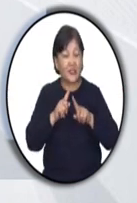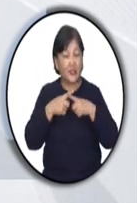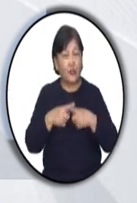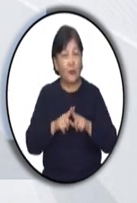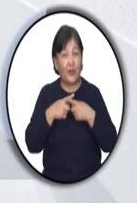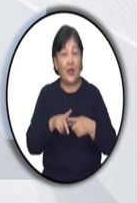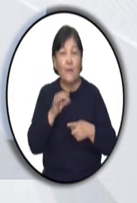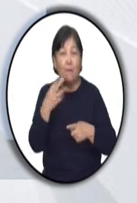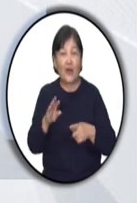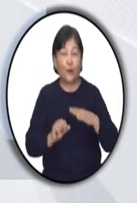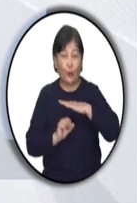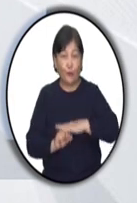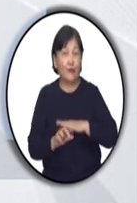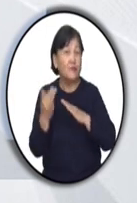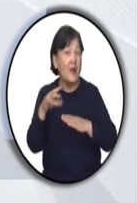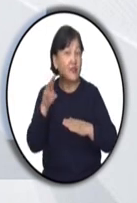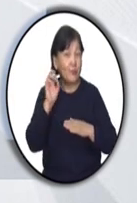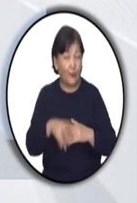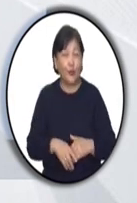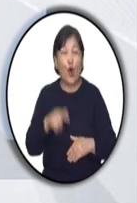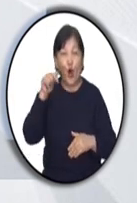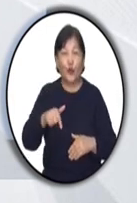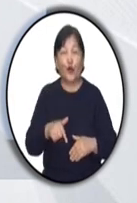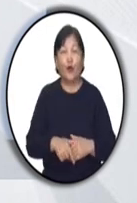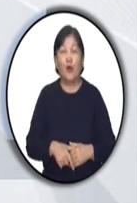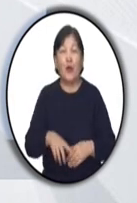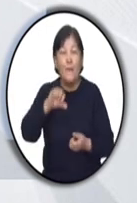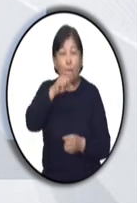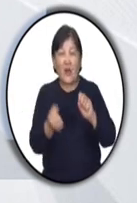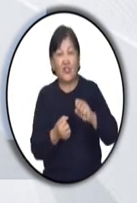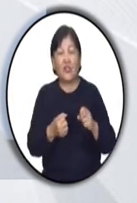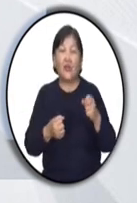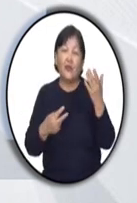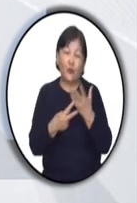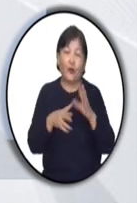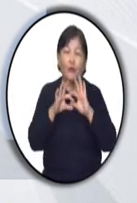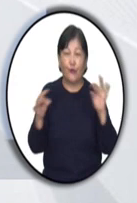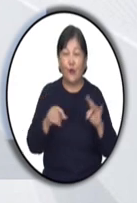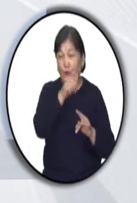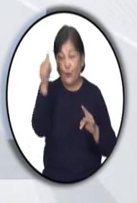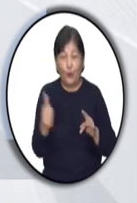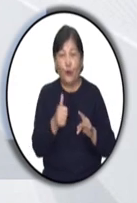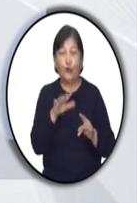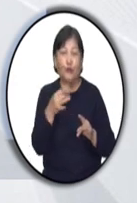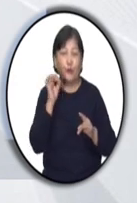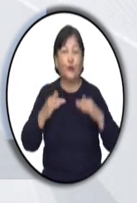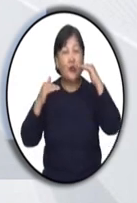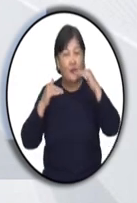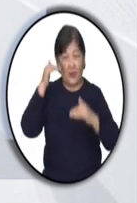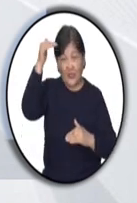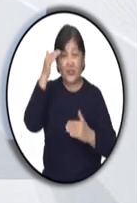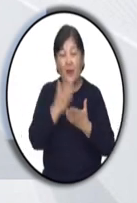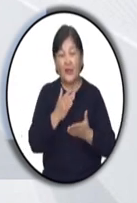экспорт бол зөвхөн одоо нэхмэл сүлжмэлтийн үйлдвэрлэл дээр тулгуурсан бүтцтэй байсан бол одоо машин